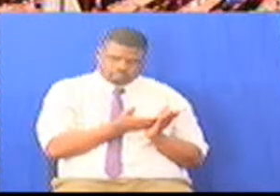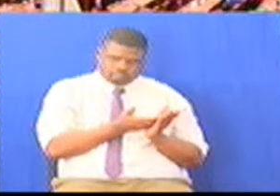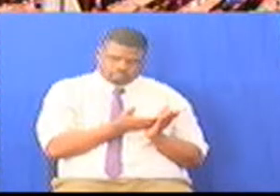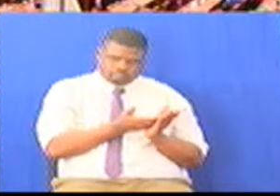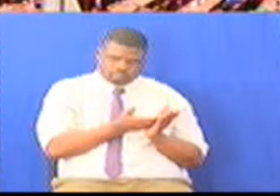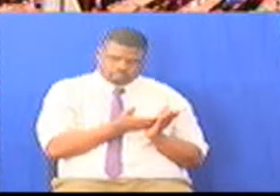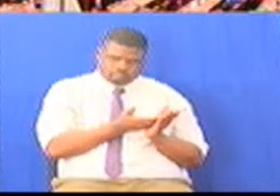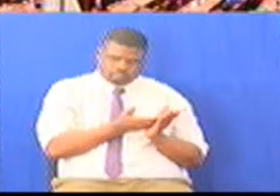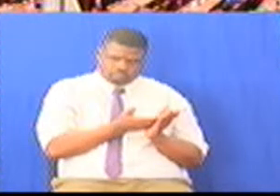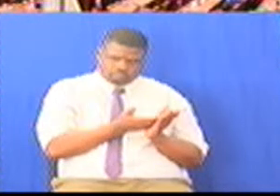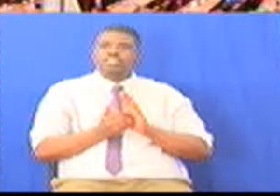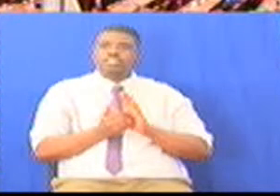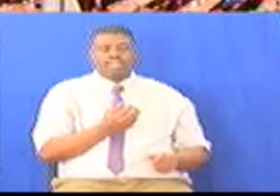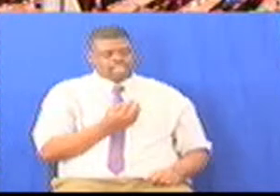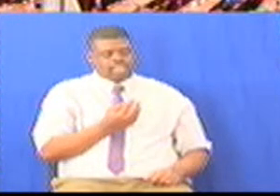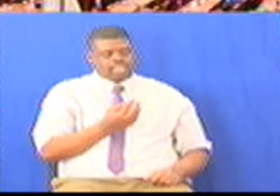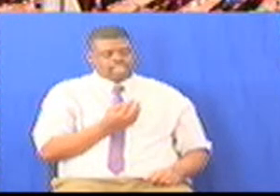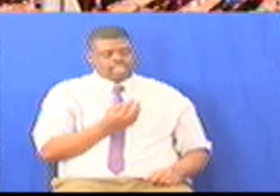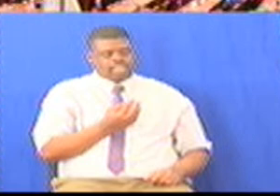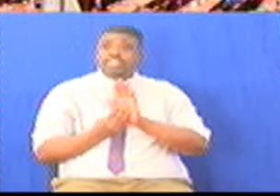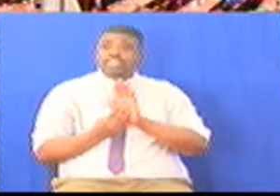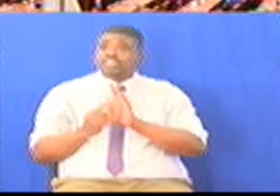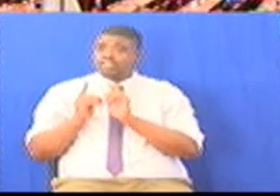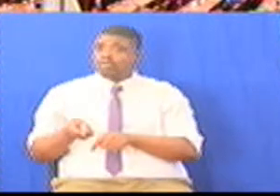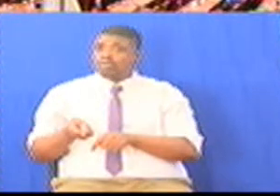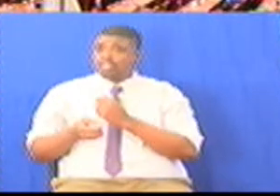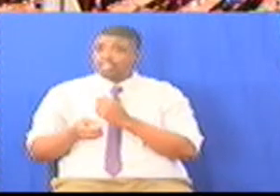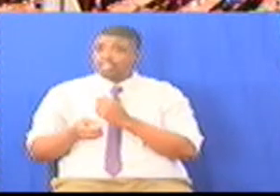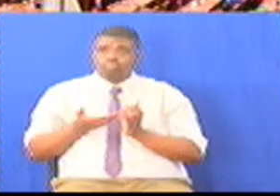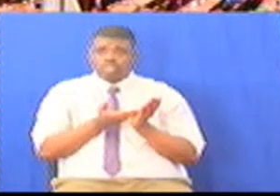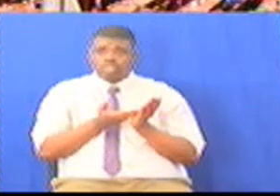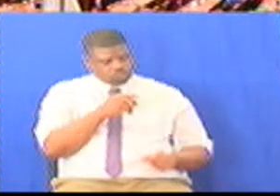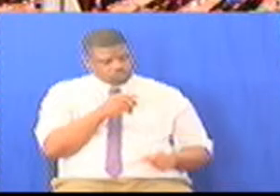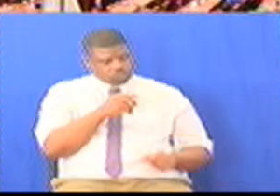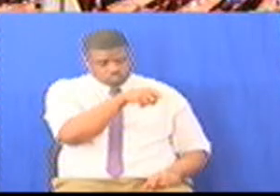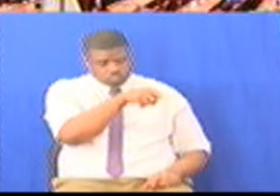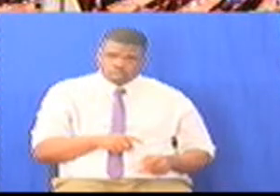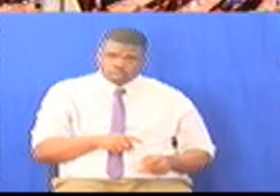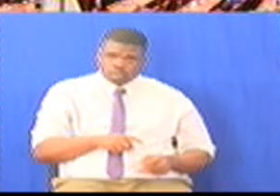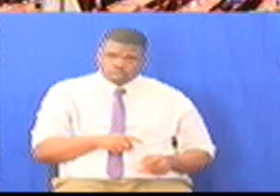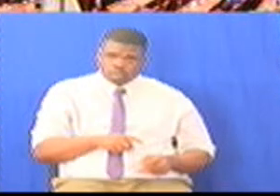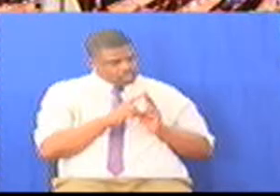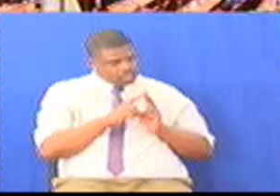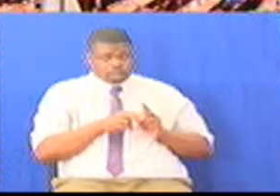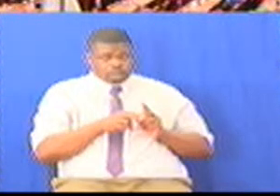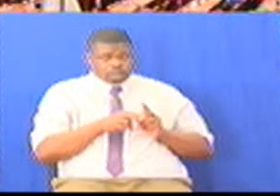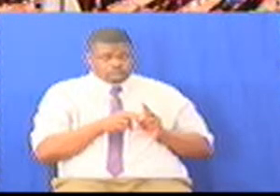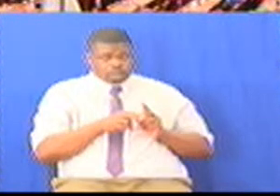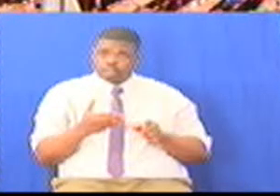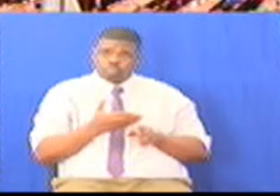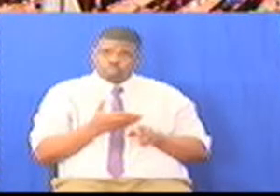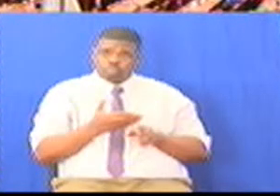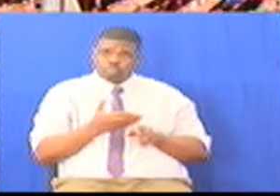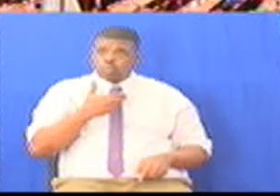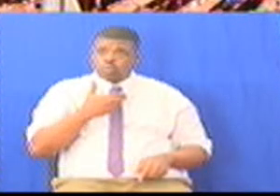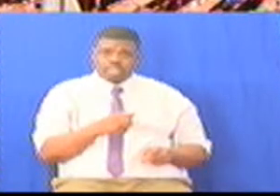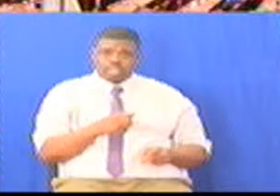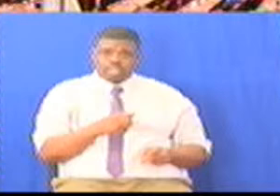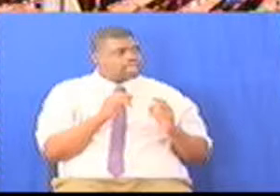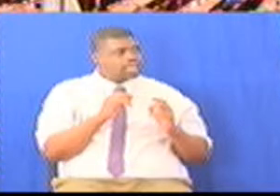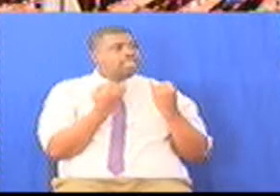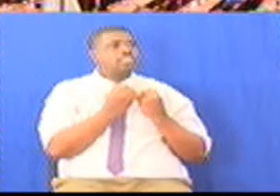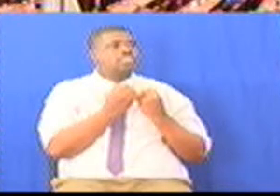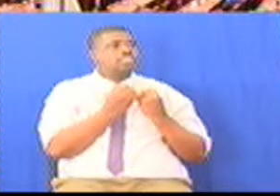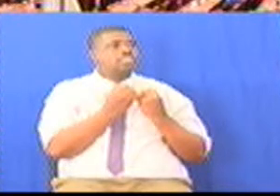sheria 29 zilizopo kwenye mswada huu. Aidha, majadiliano hayo yalihusisha pia wizara na taasisi zote